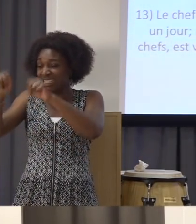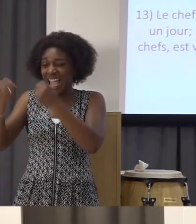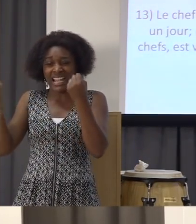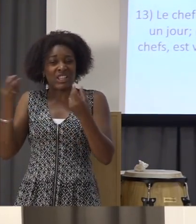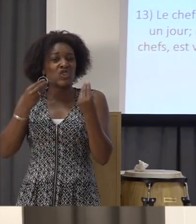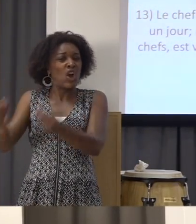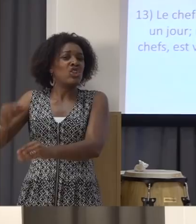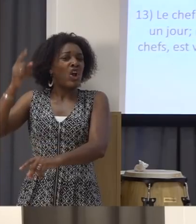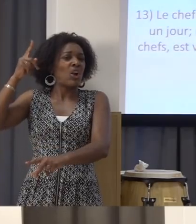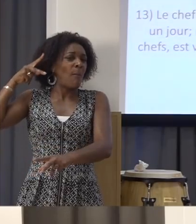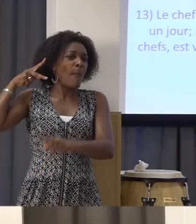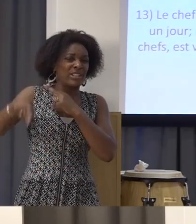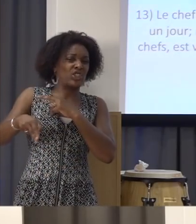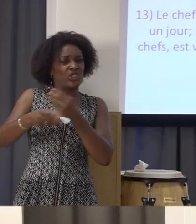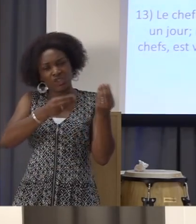l'interdit.